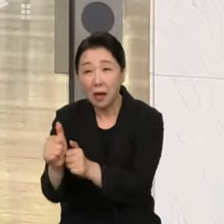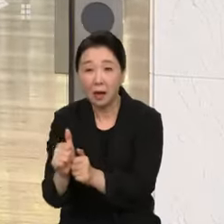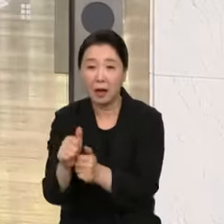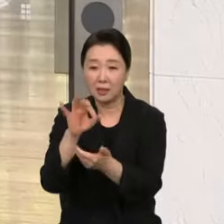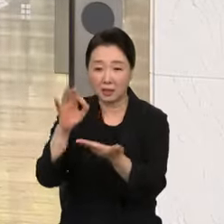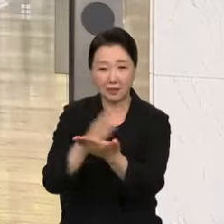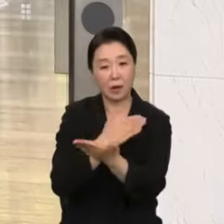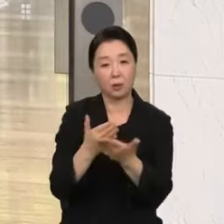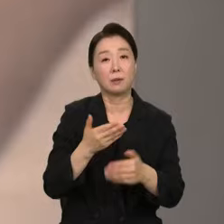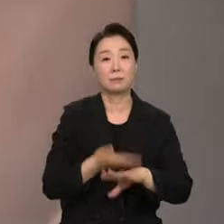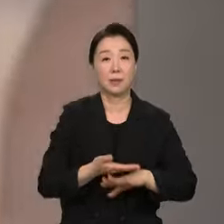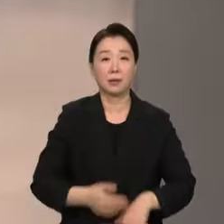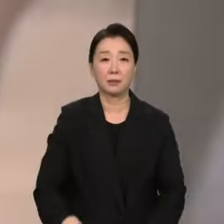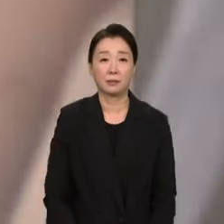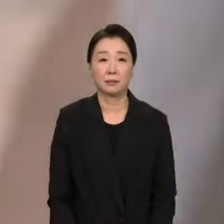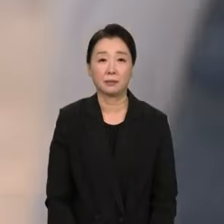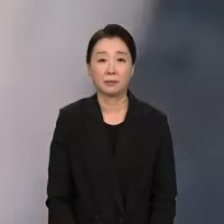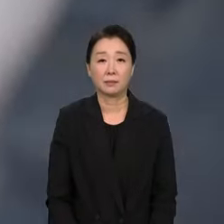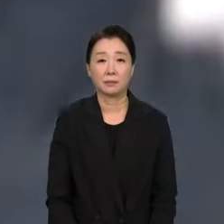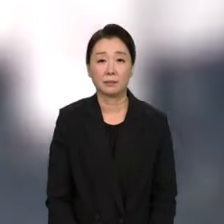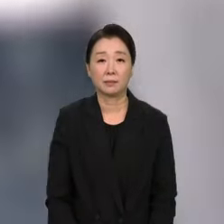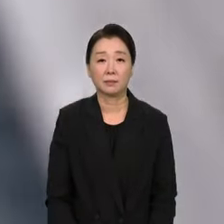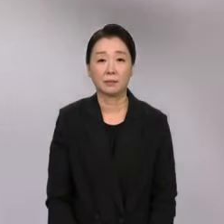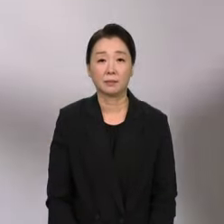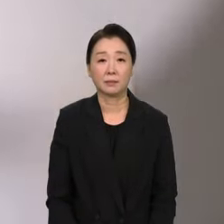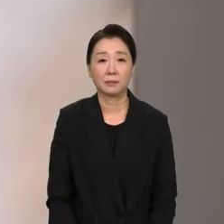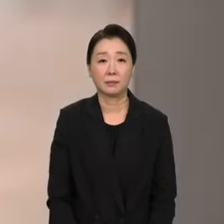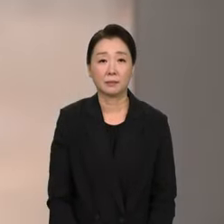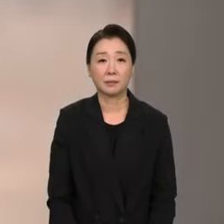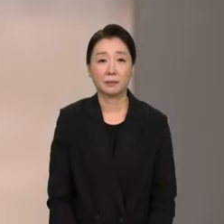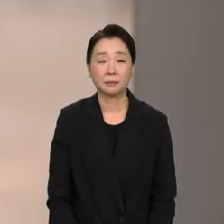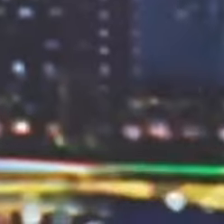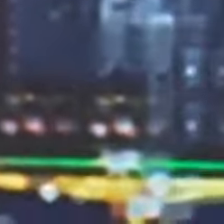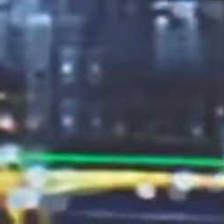달라질 수도 있습니다. JTBC 조혜연입니다.